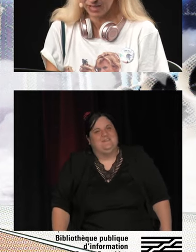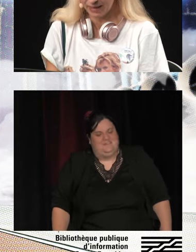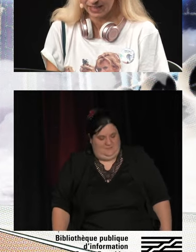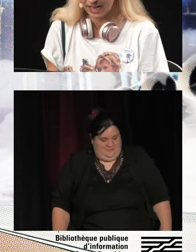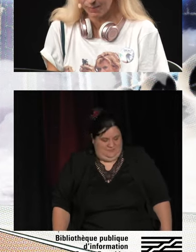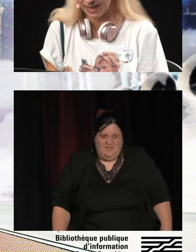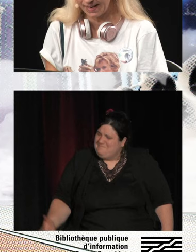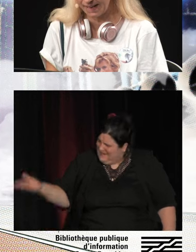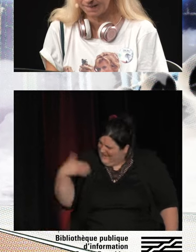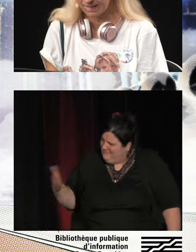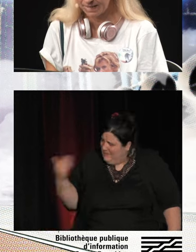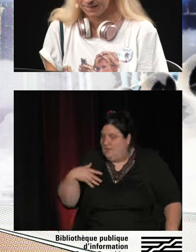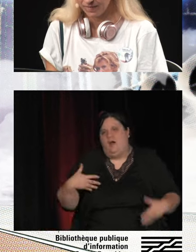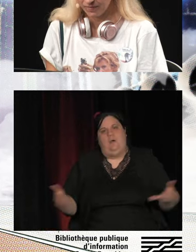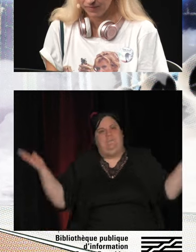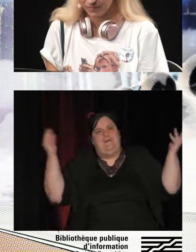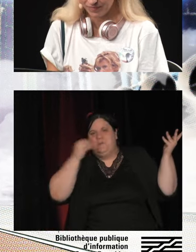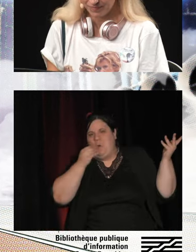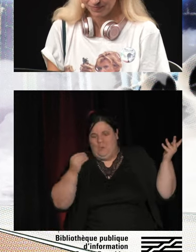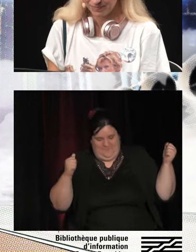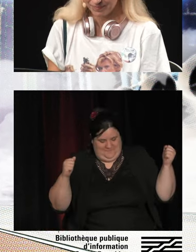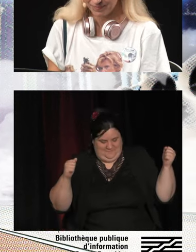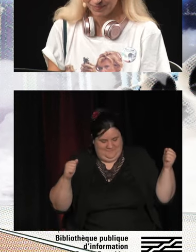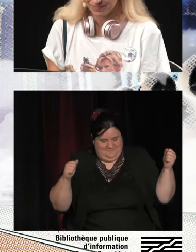Bah gars, viens par là, hop là!